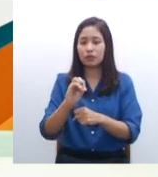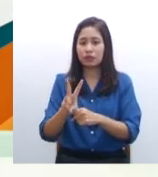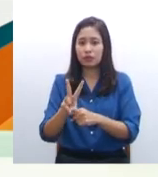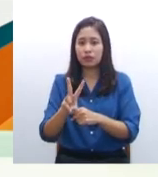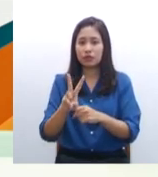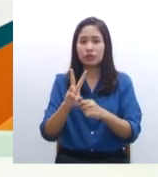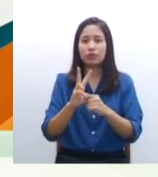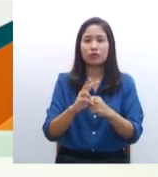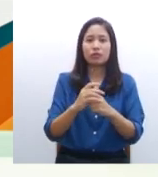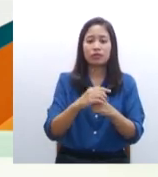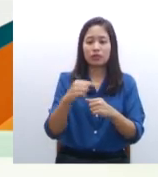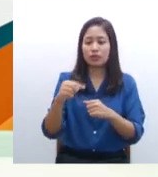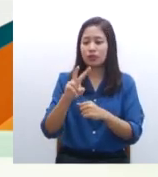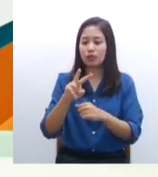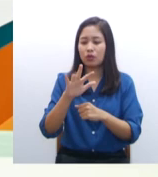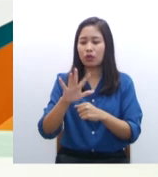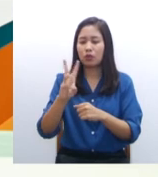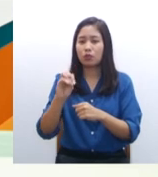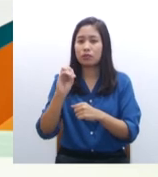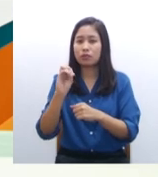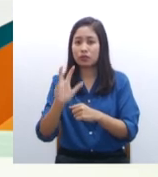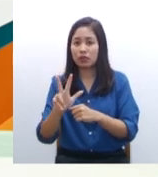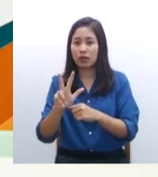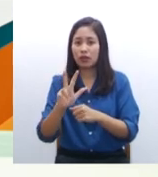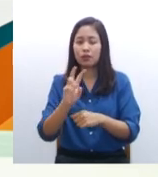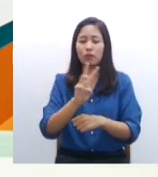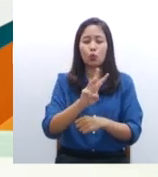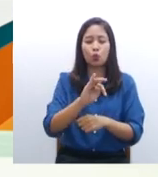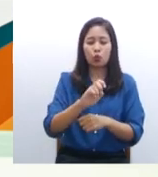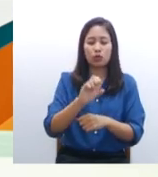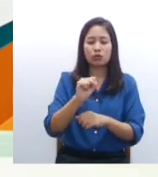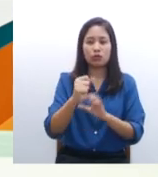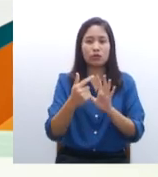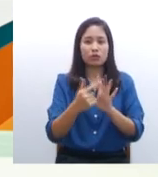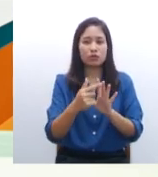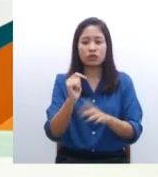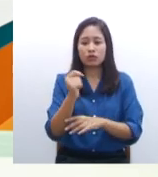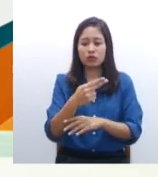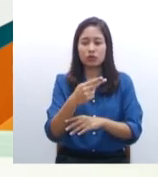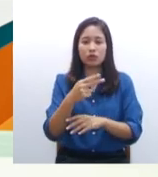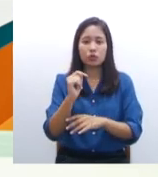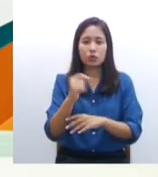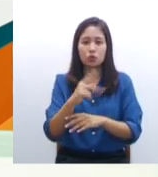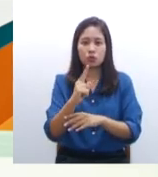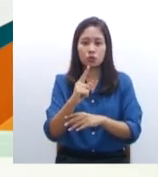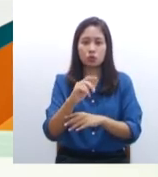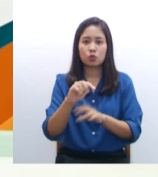นะครับไอ63นะครับโดยท่านพิสุทธิ์ยงทางเรือนะครับครูชำนาญการช่วยปฏิบัติราชการสำนักบริหาร